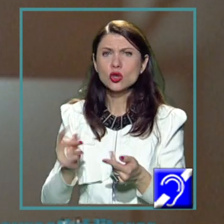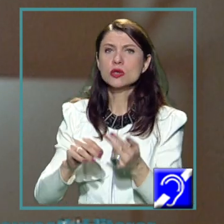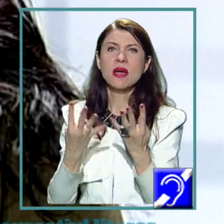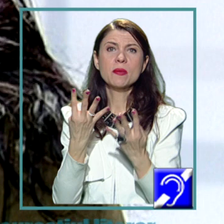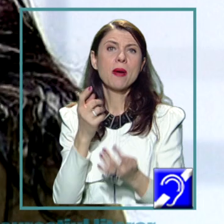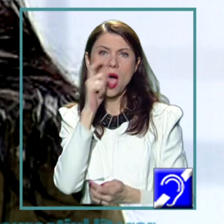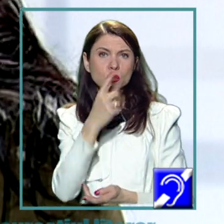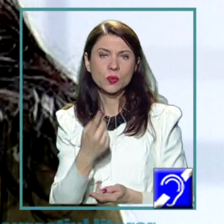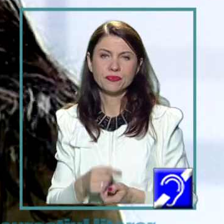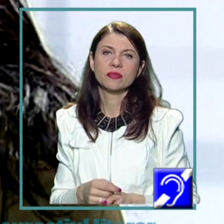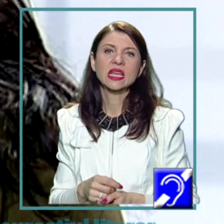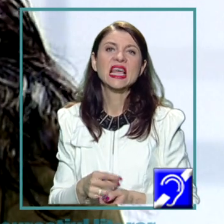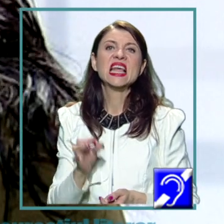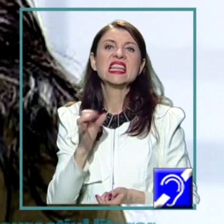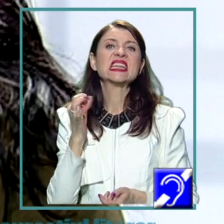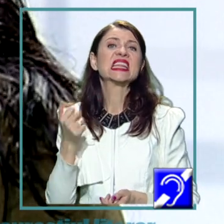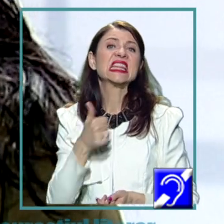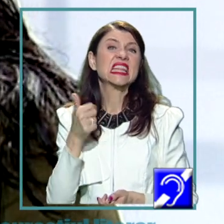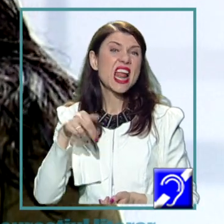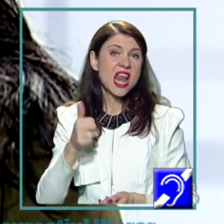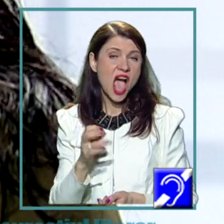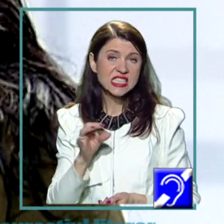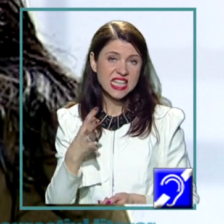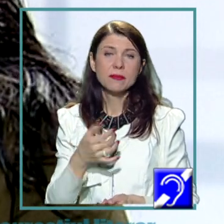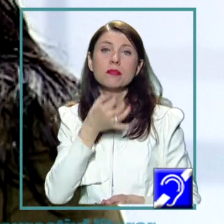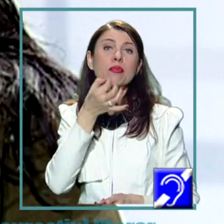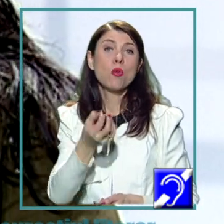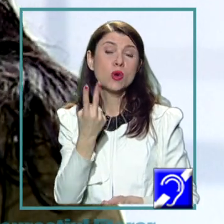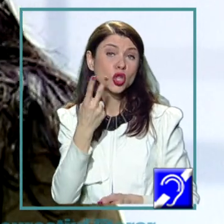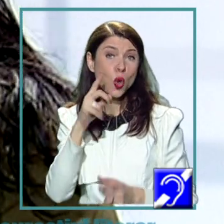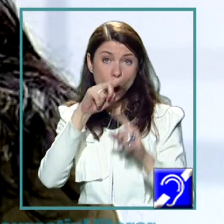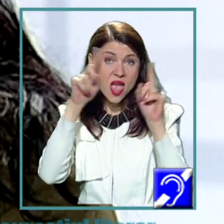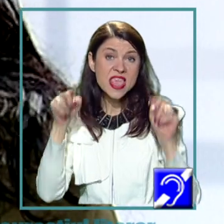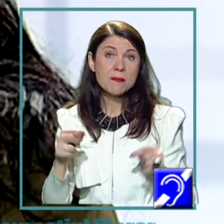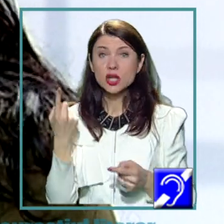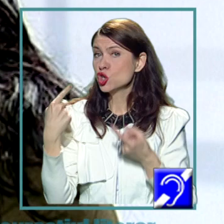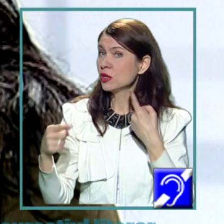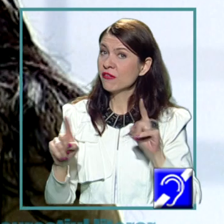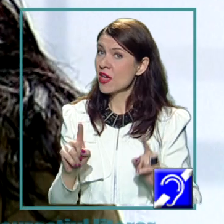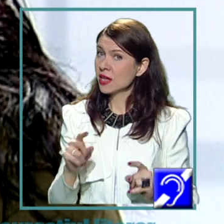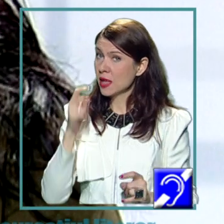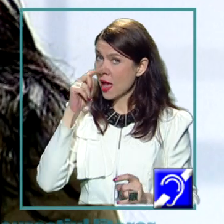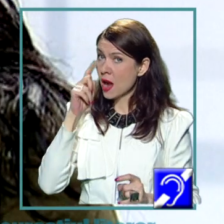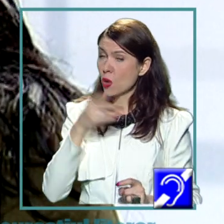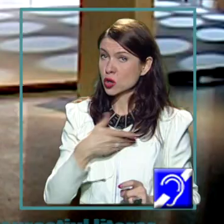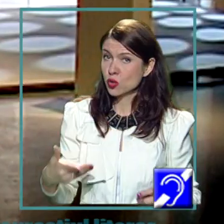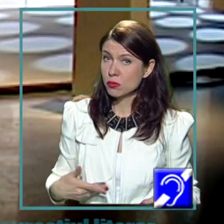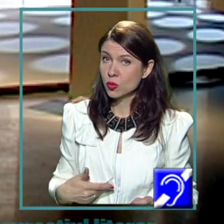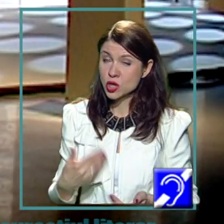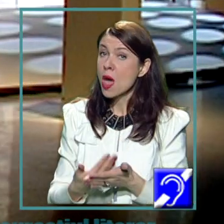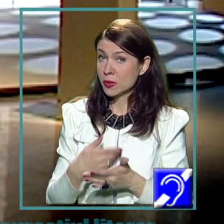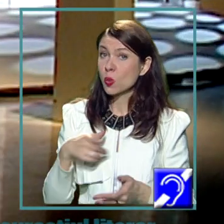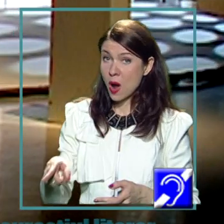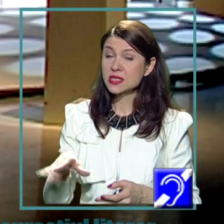6. Stelian Tănase, care propune și el două imagini foarte diferite ale orașului. Acesta a fost și unul din motivele